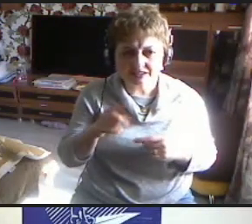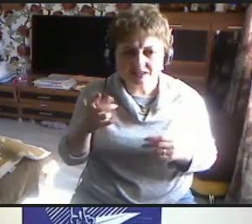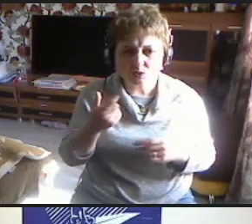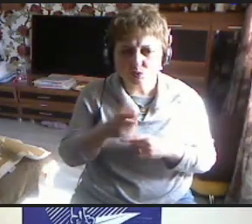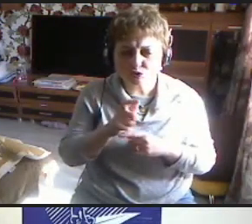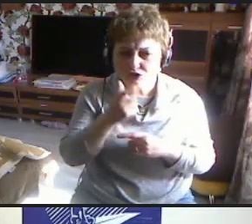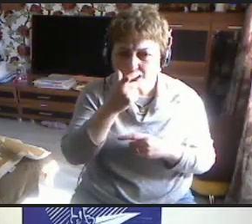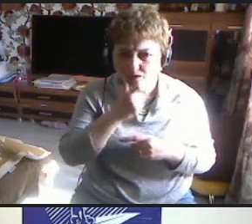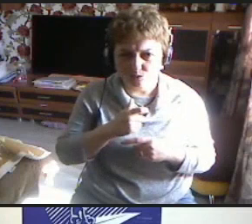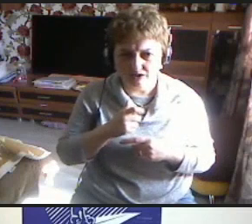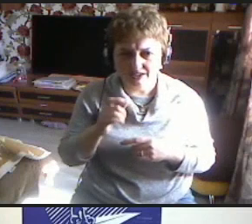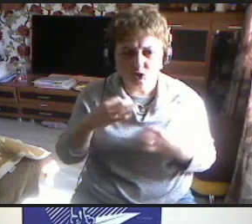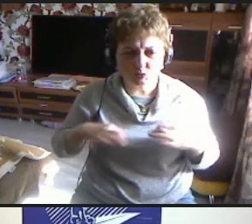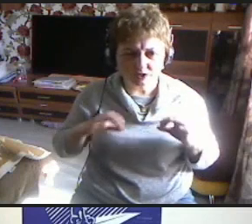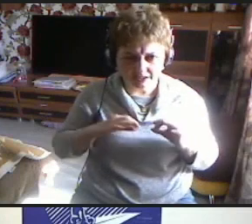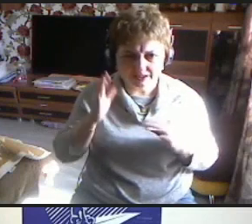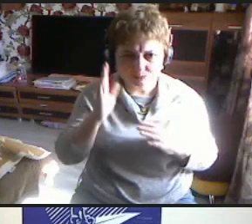Юрист будет защищать права